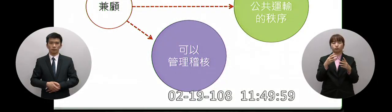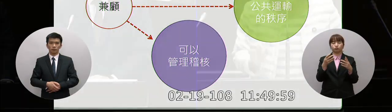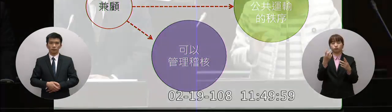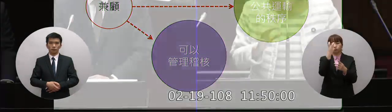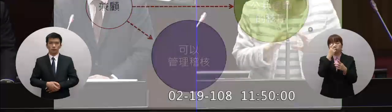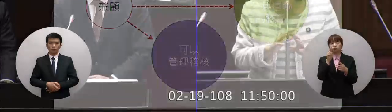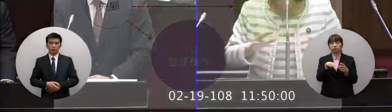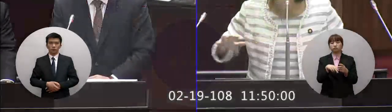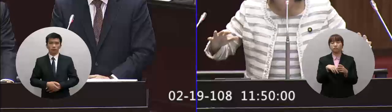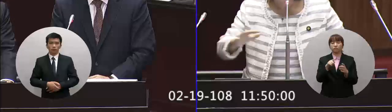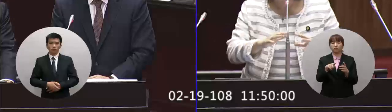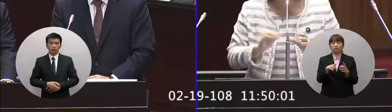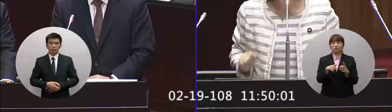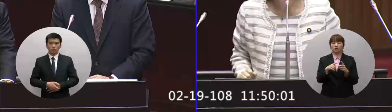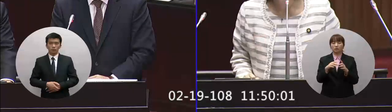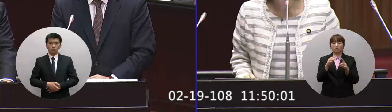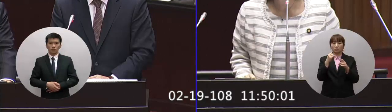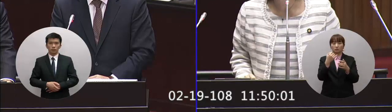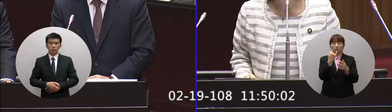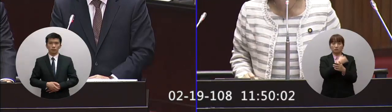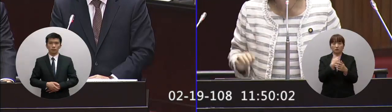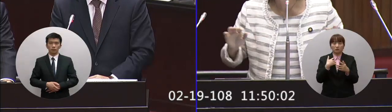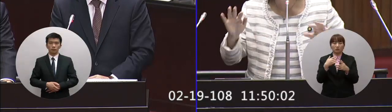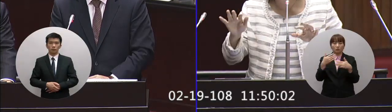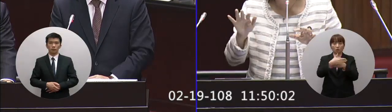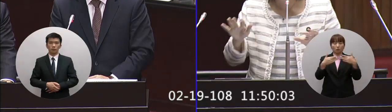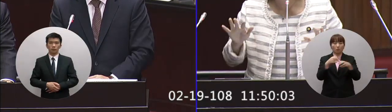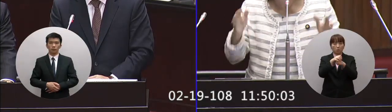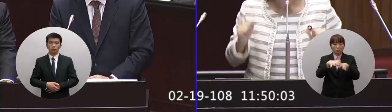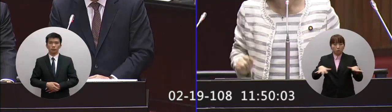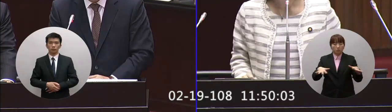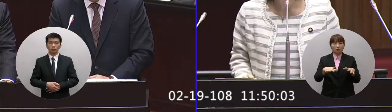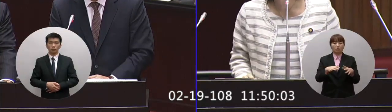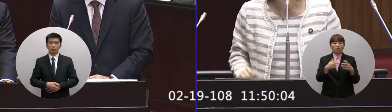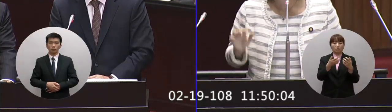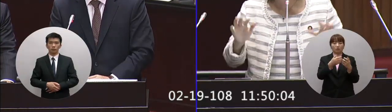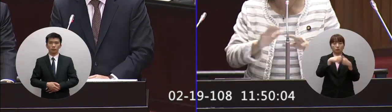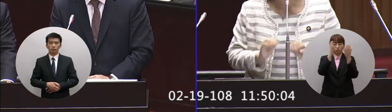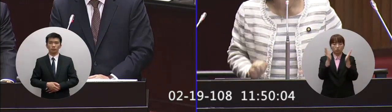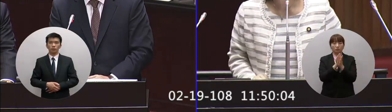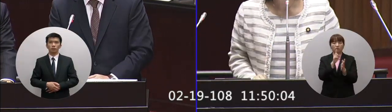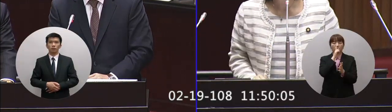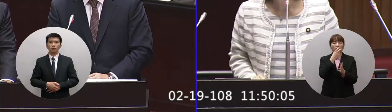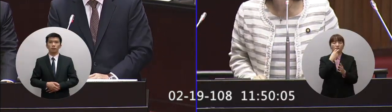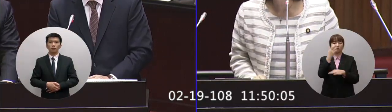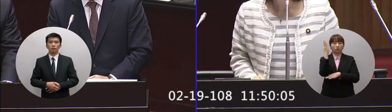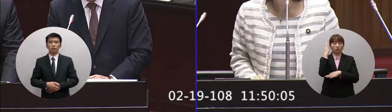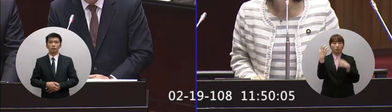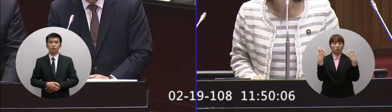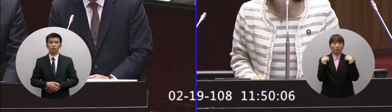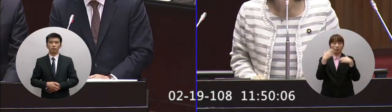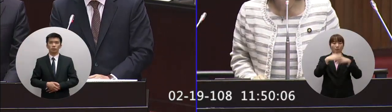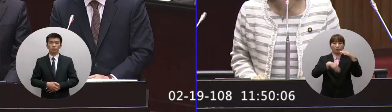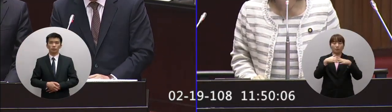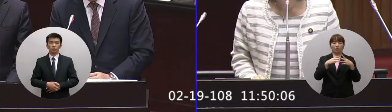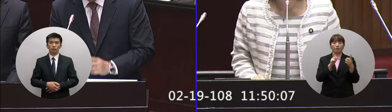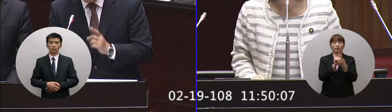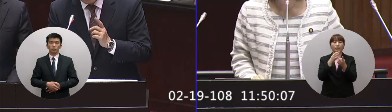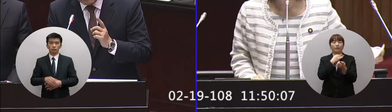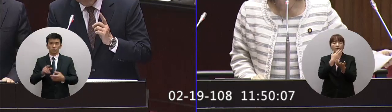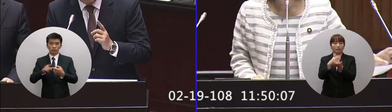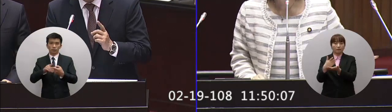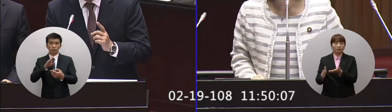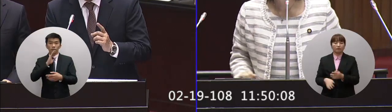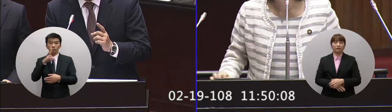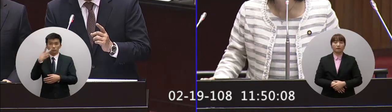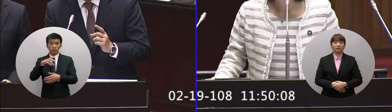共同来努力，让它这个网络能建立起来啊，不分哪一个都是中央政府啊，都是共同要为人民解决问题。 是我跟委